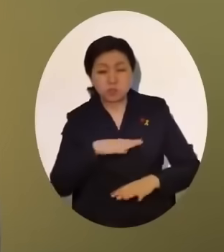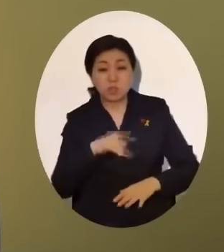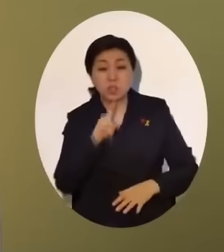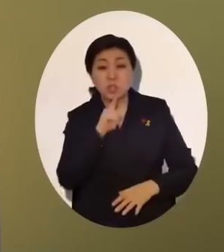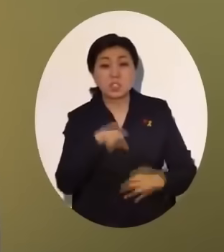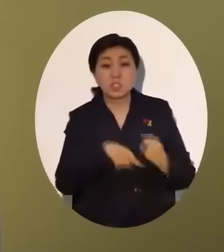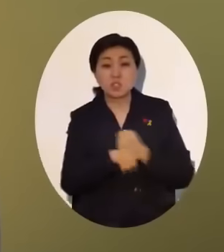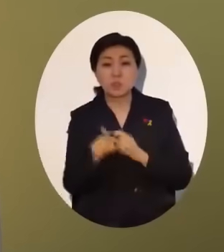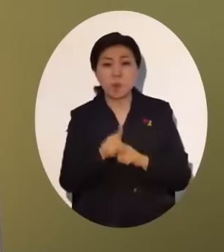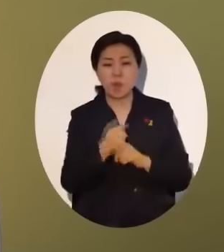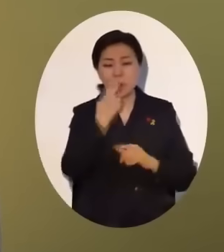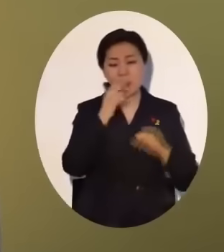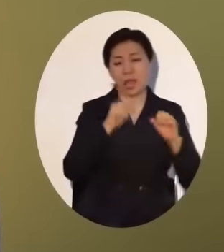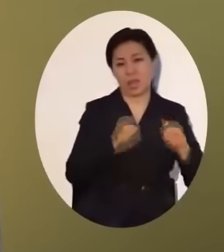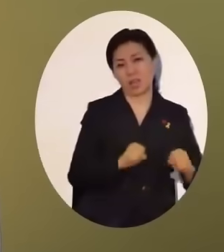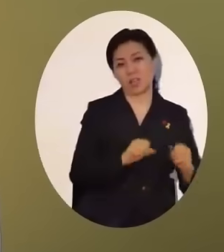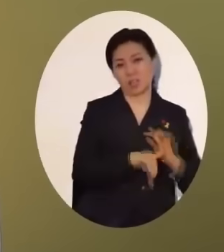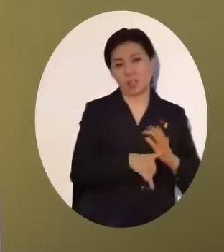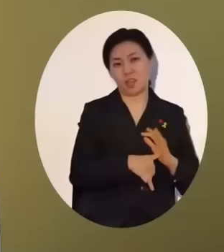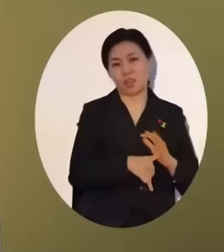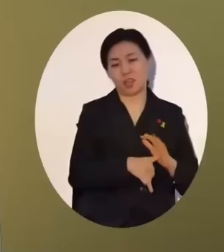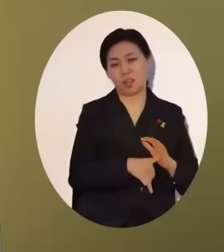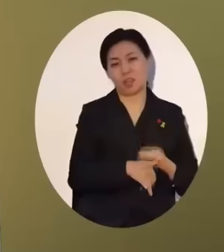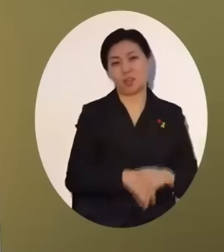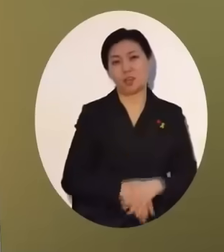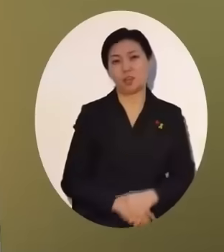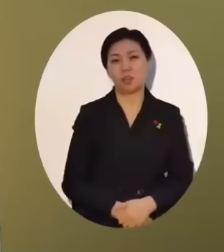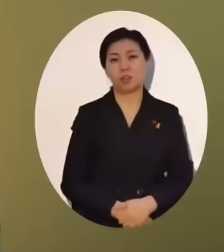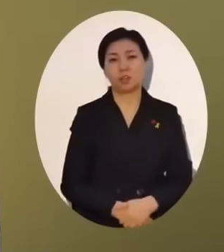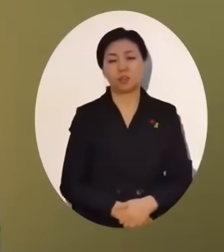거는 살아있을 때 얘기야.